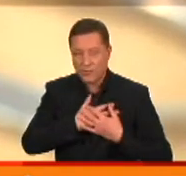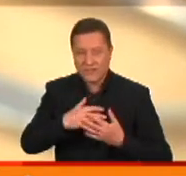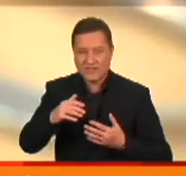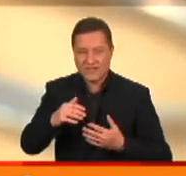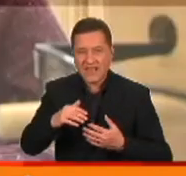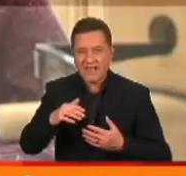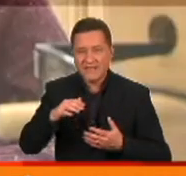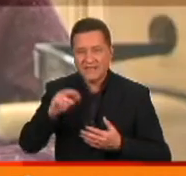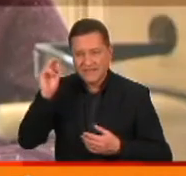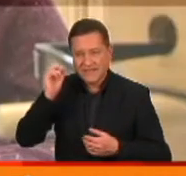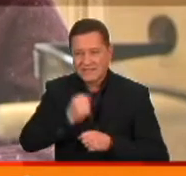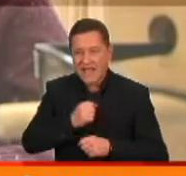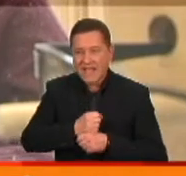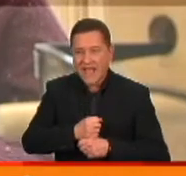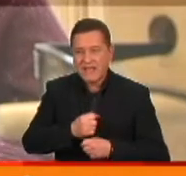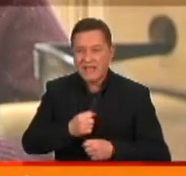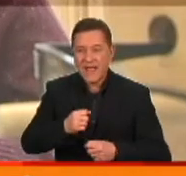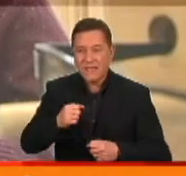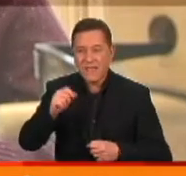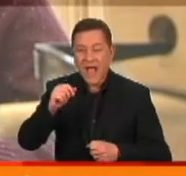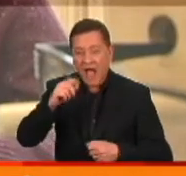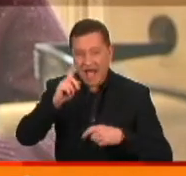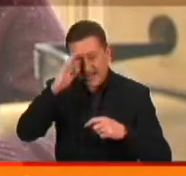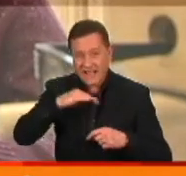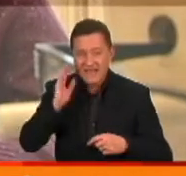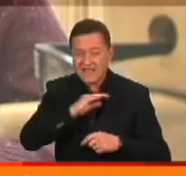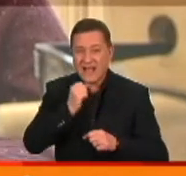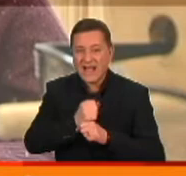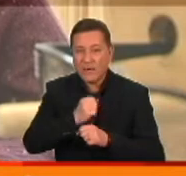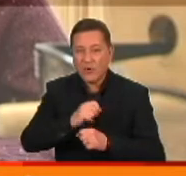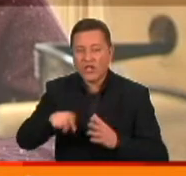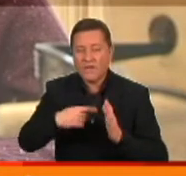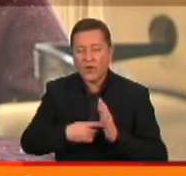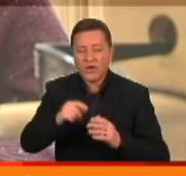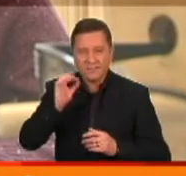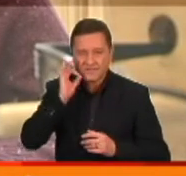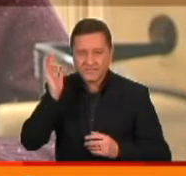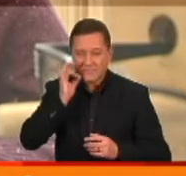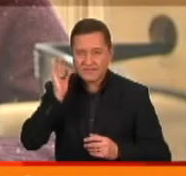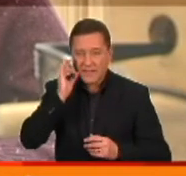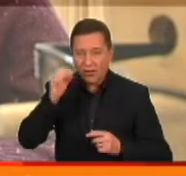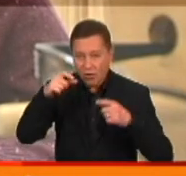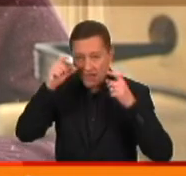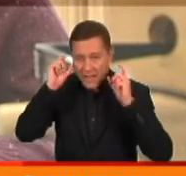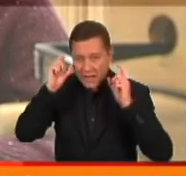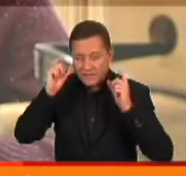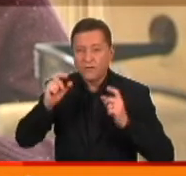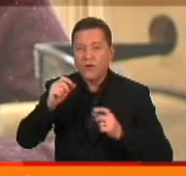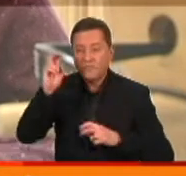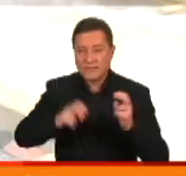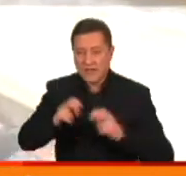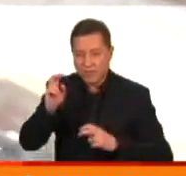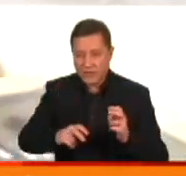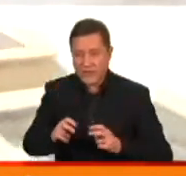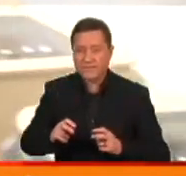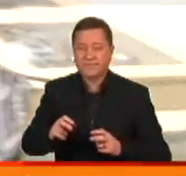з окулярами. У мене батьки працювали на оптико-механічному заводі в місті Ізюмі. Тому вже з дитинства я бачив очки, вони були везде